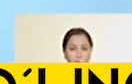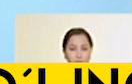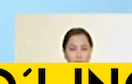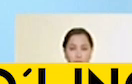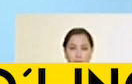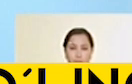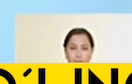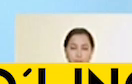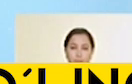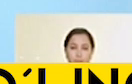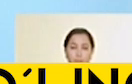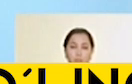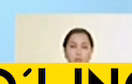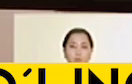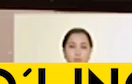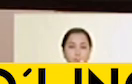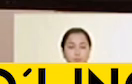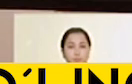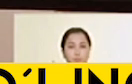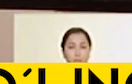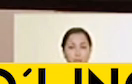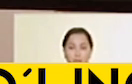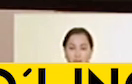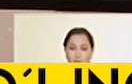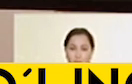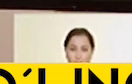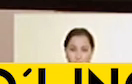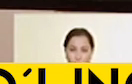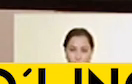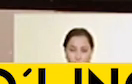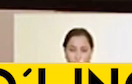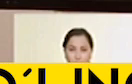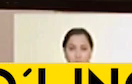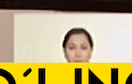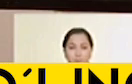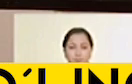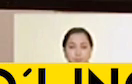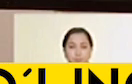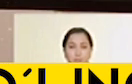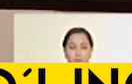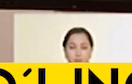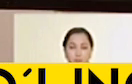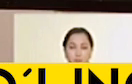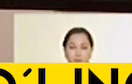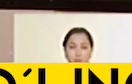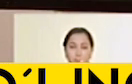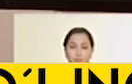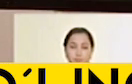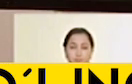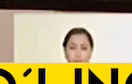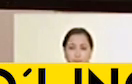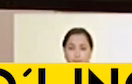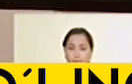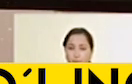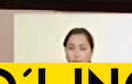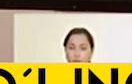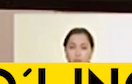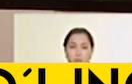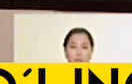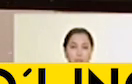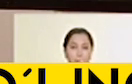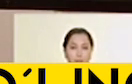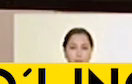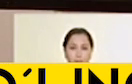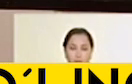bering. Demak, birinchi gapni o'qiymiz va birgalikda tarixiy sana yoki bayram